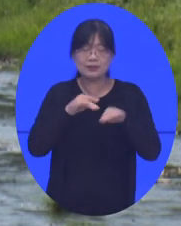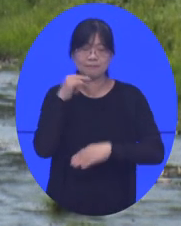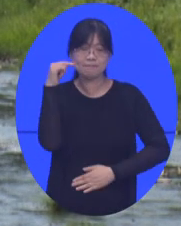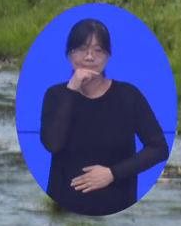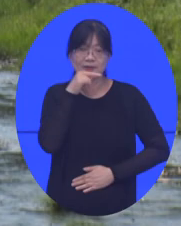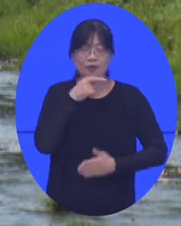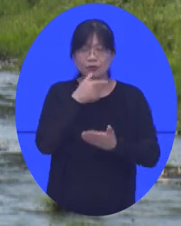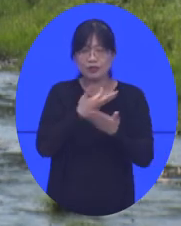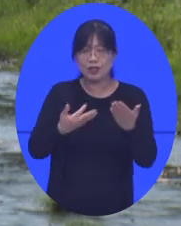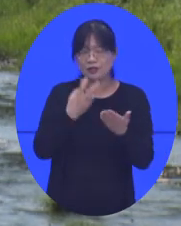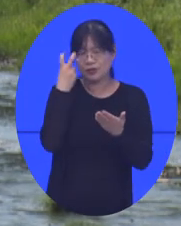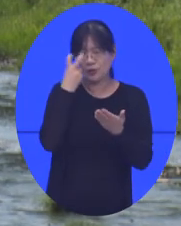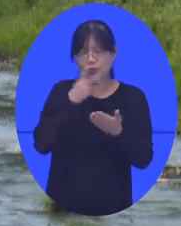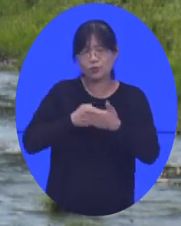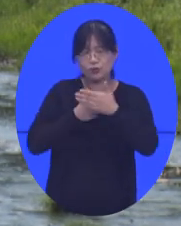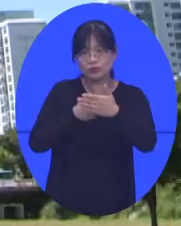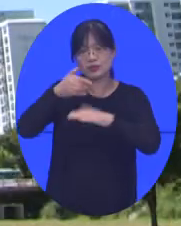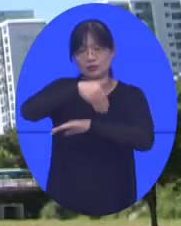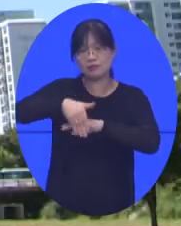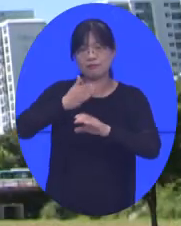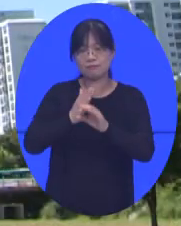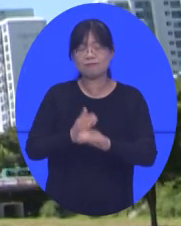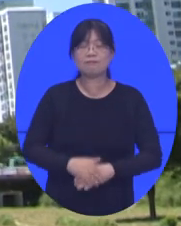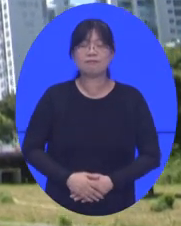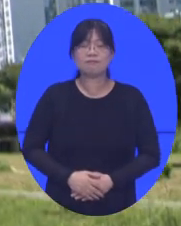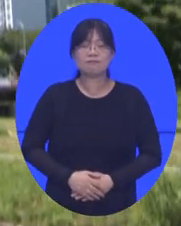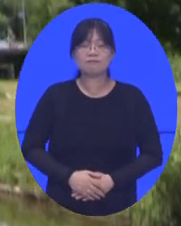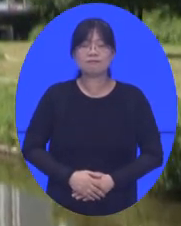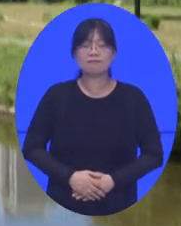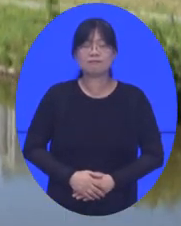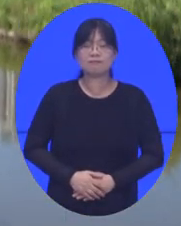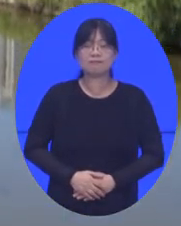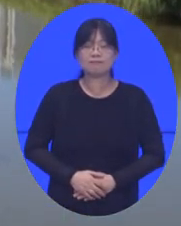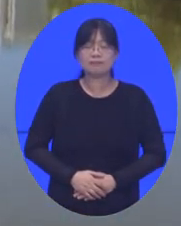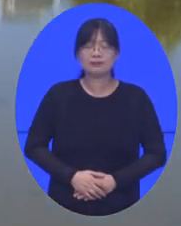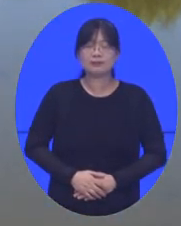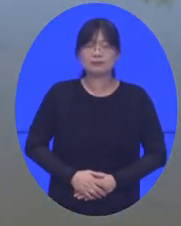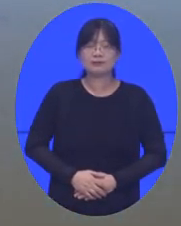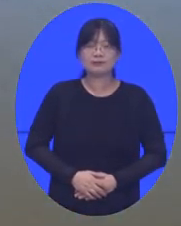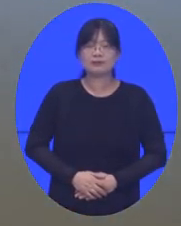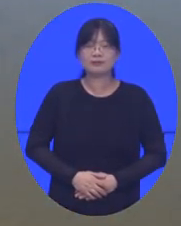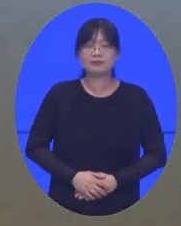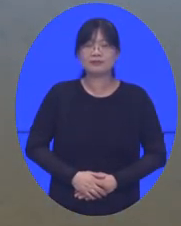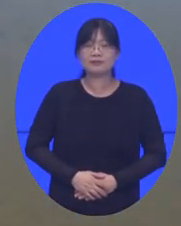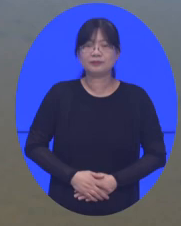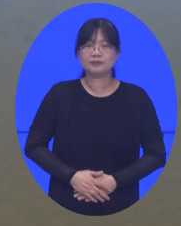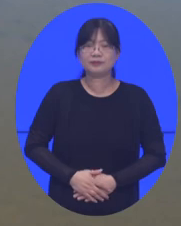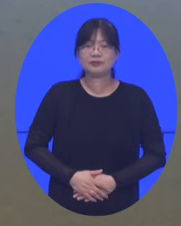체계적인 하천 정비를 추진할 예정입니다. 경기지TV 서문영입니다.